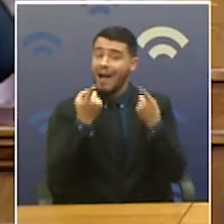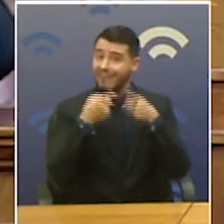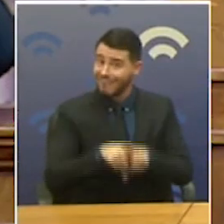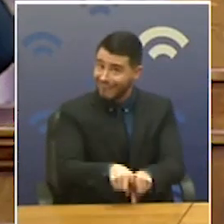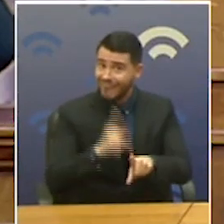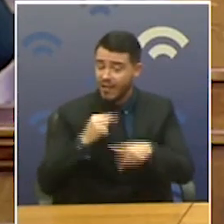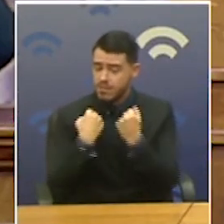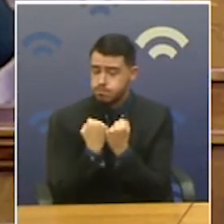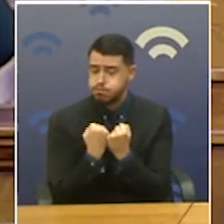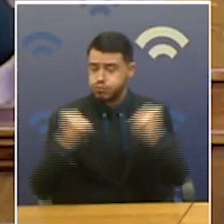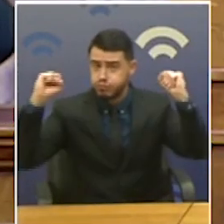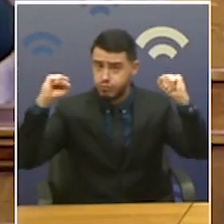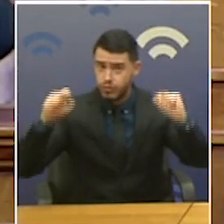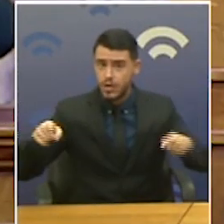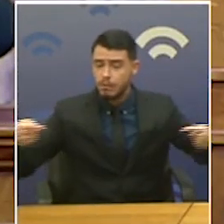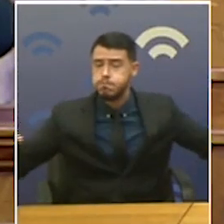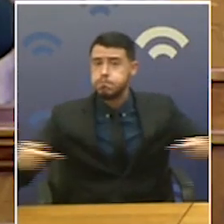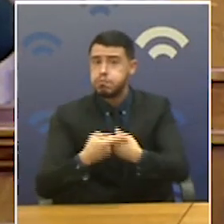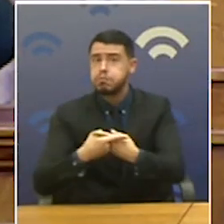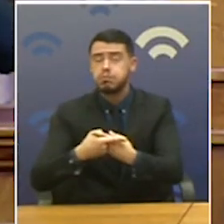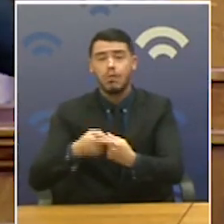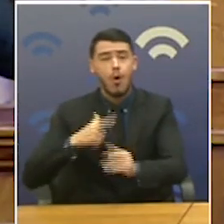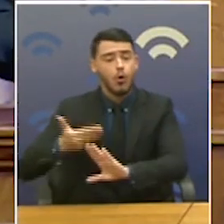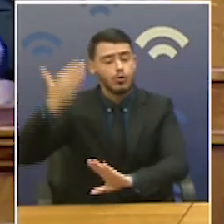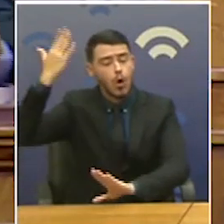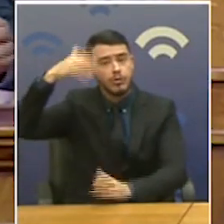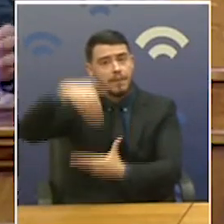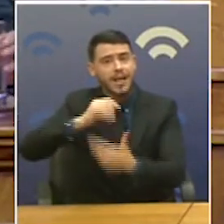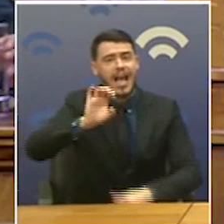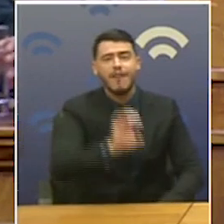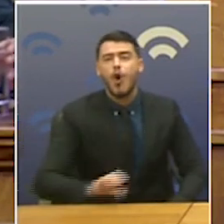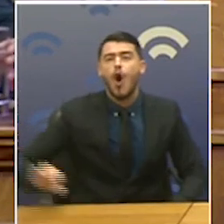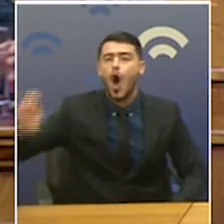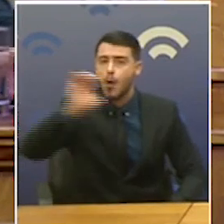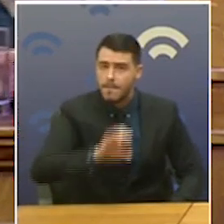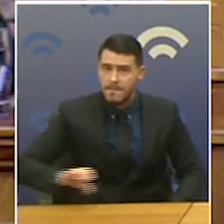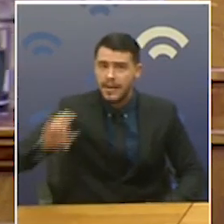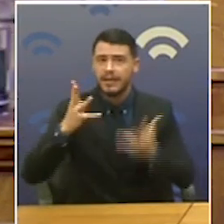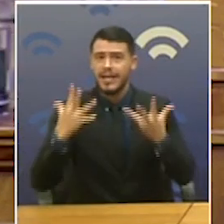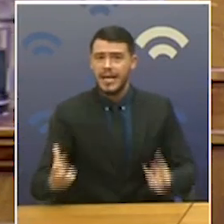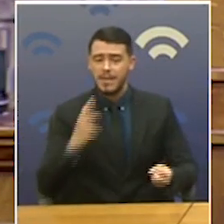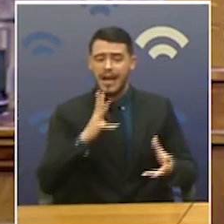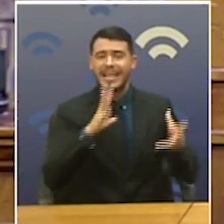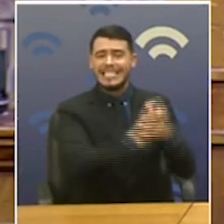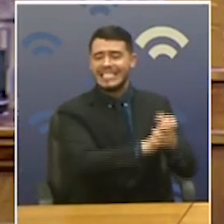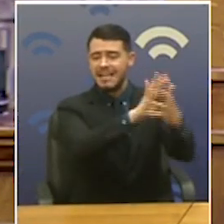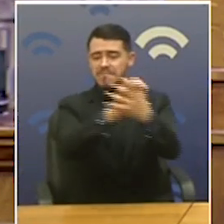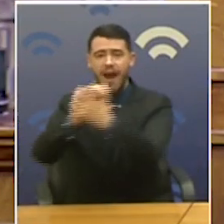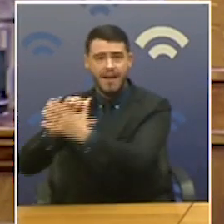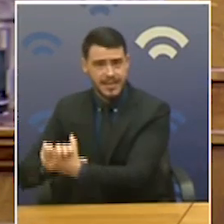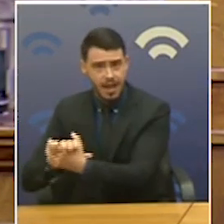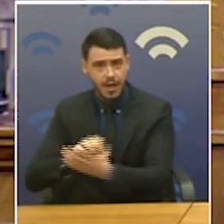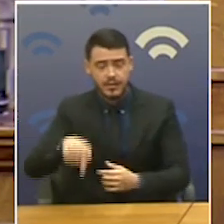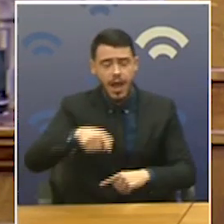μια Ευρώπη δέσμια της Ιερής Συμμαχίας, ξεσπά και επικρατεί ένα